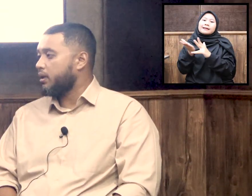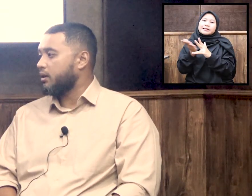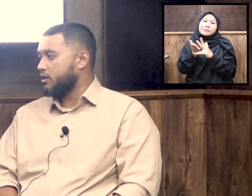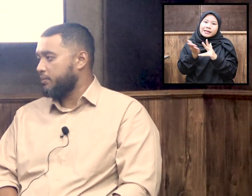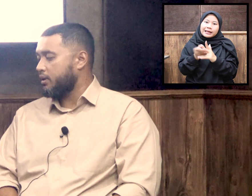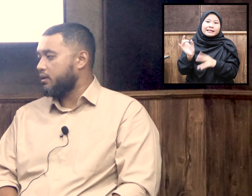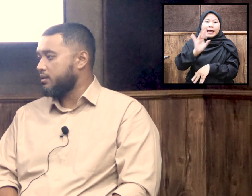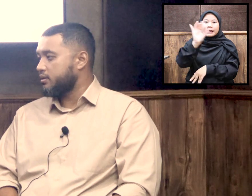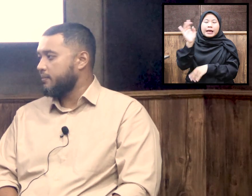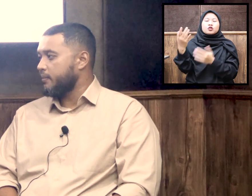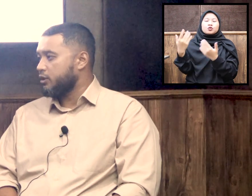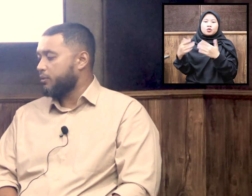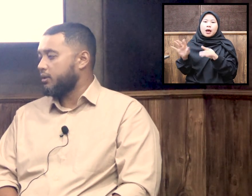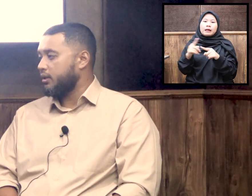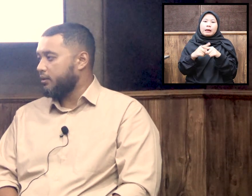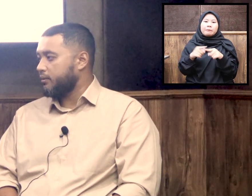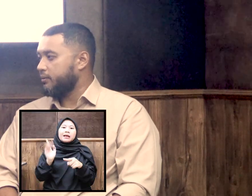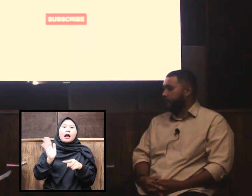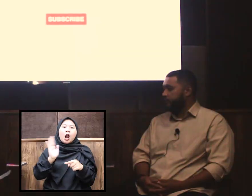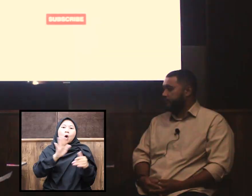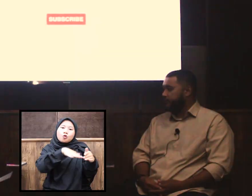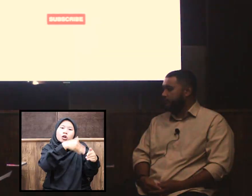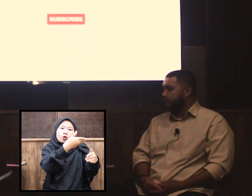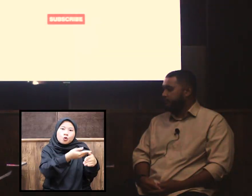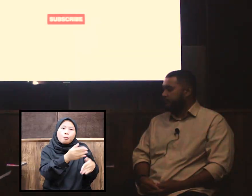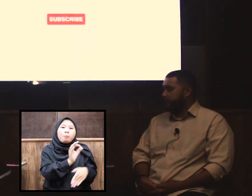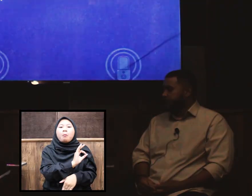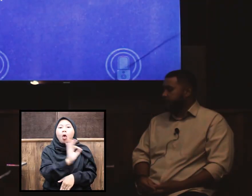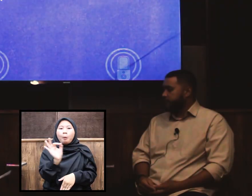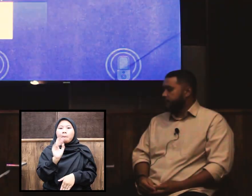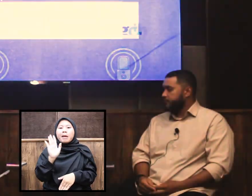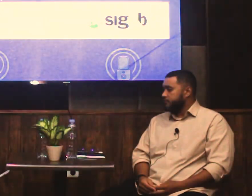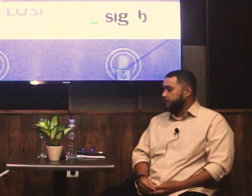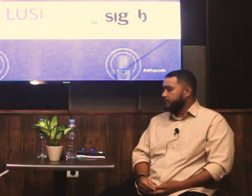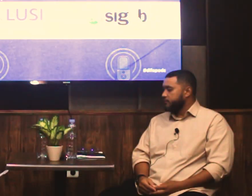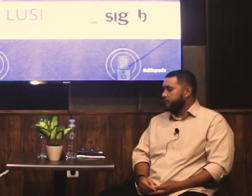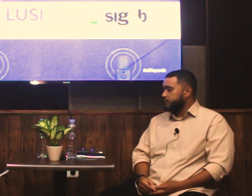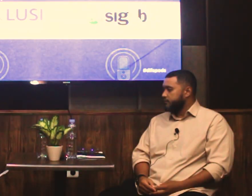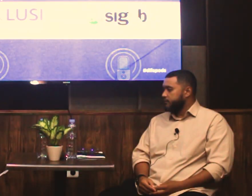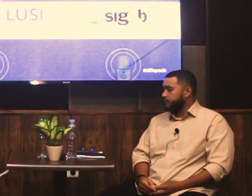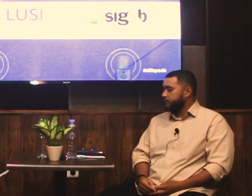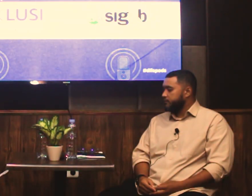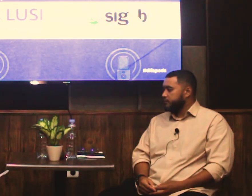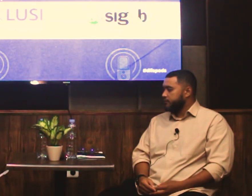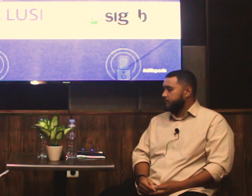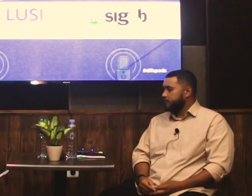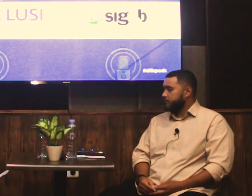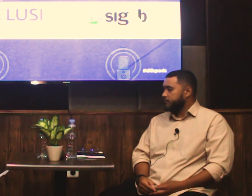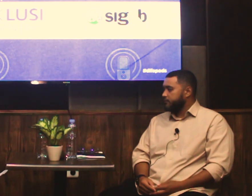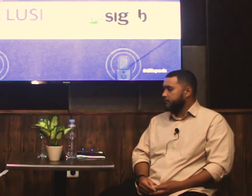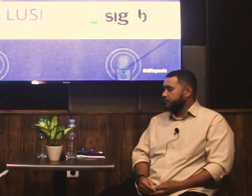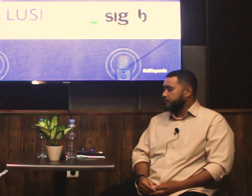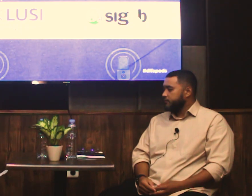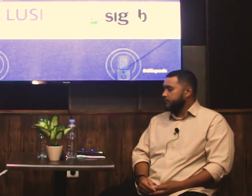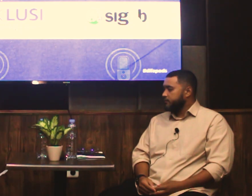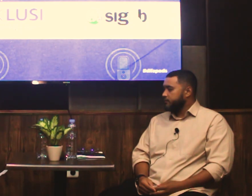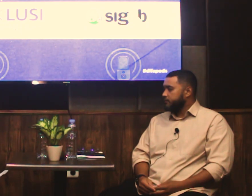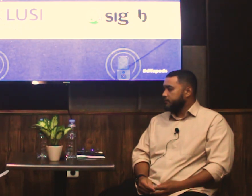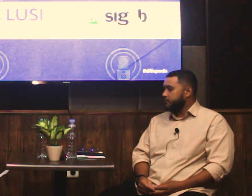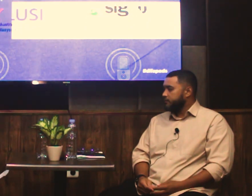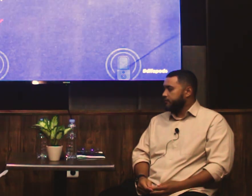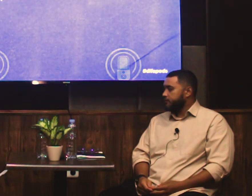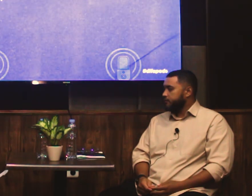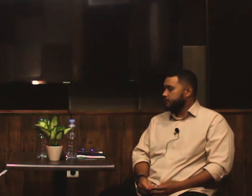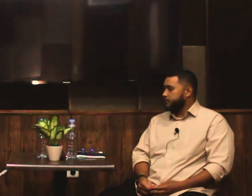teman-t disabilitas seperti itu Oke Pak terus ini Pak Apa saja sih layanan dari unit layanan